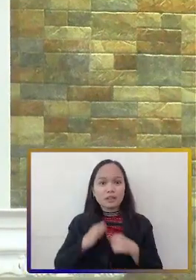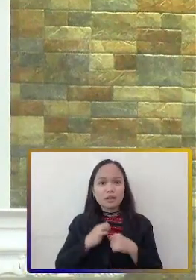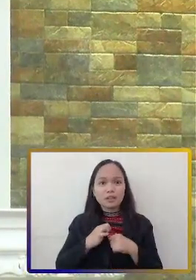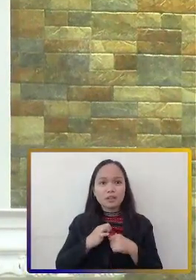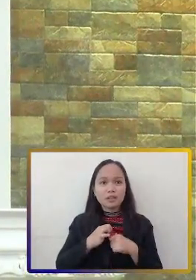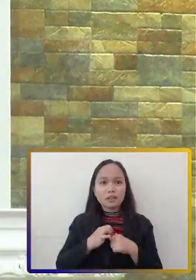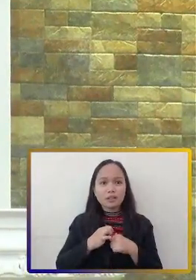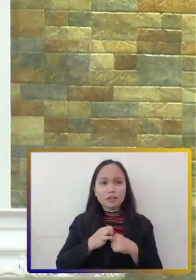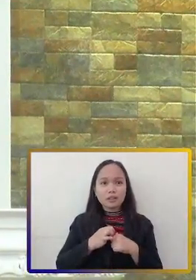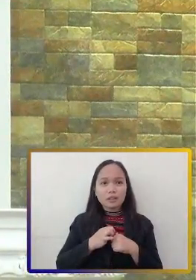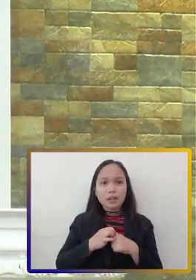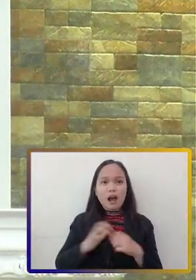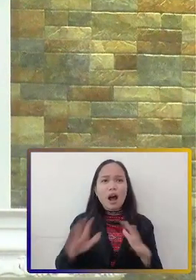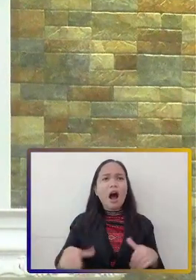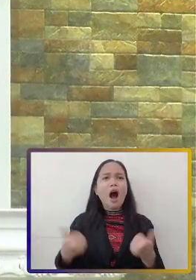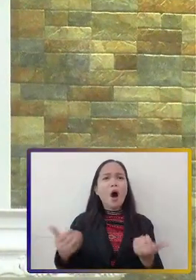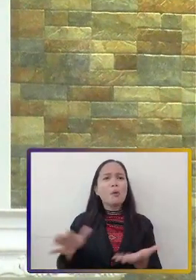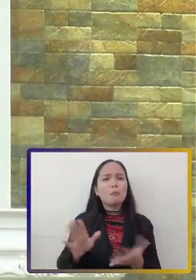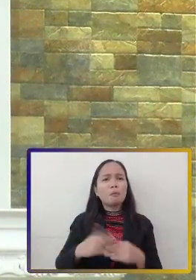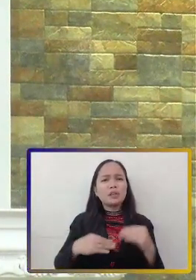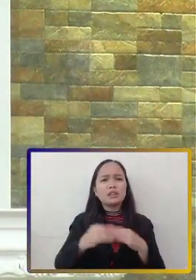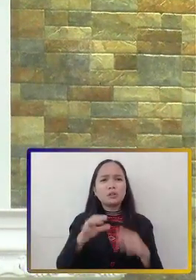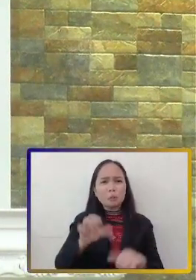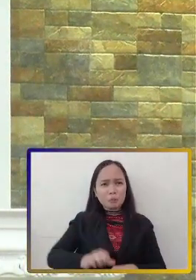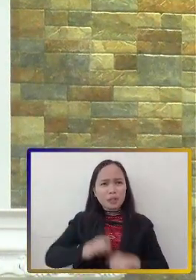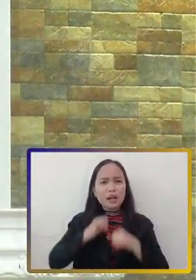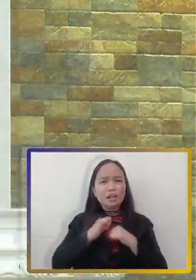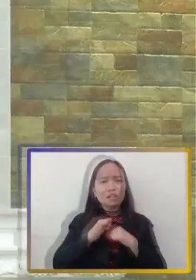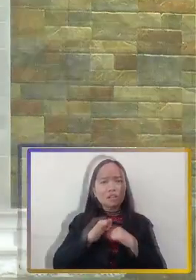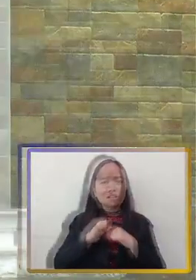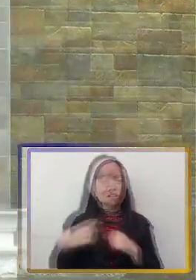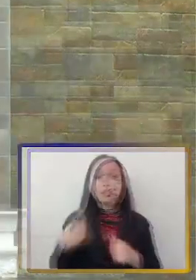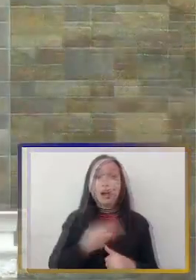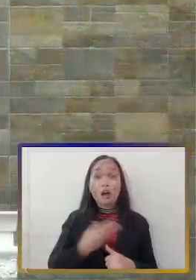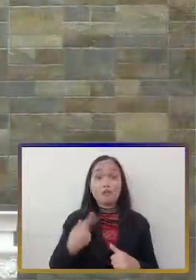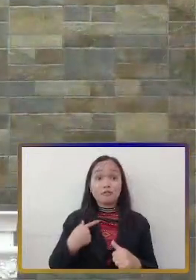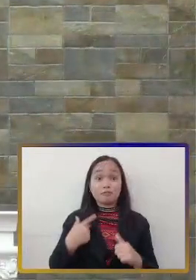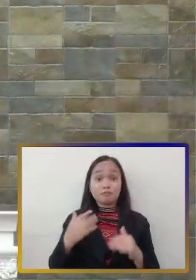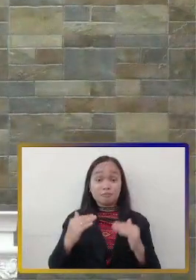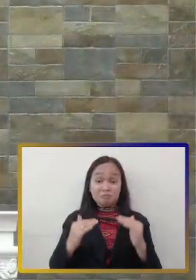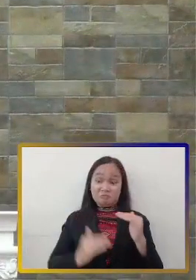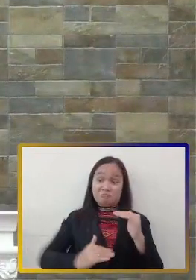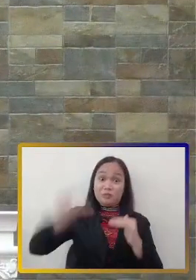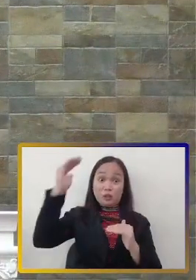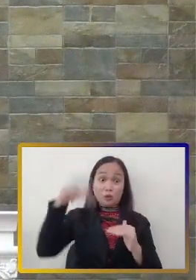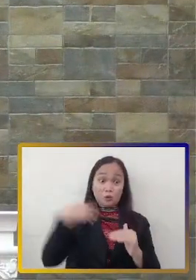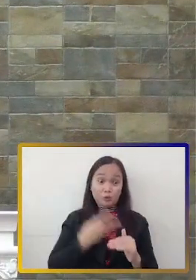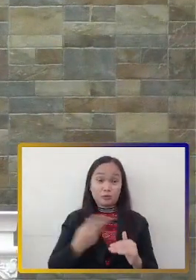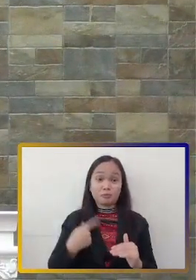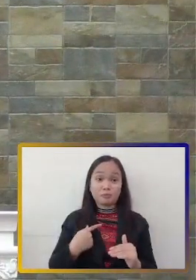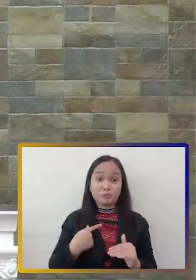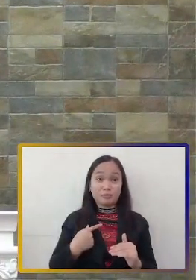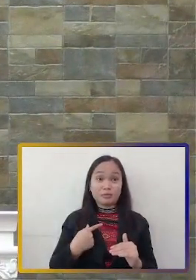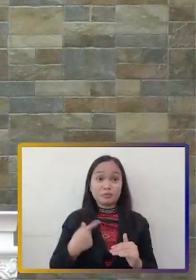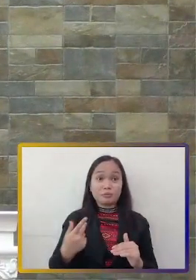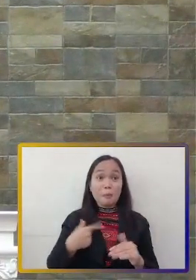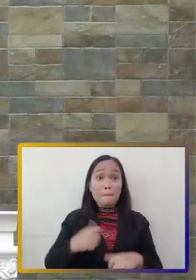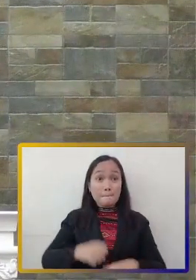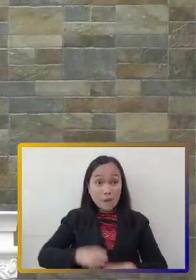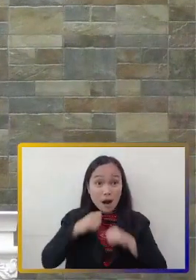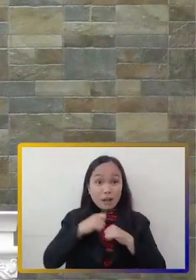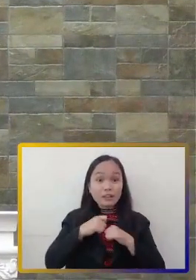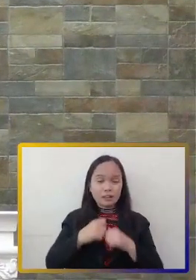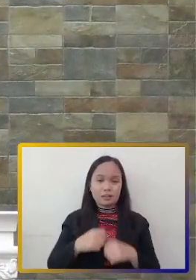Paano nabuo po yung pride, kapatid? Nag-exalt tayo, we take pride. We